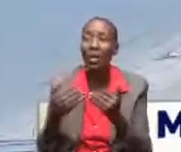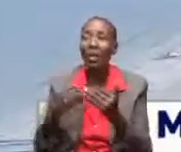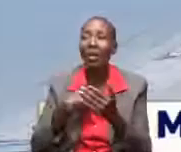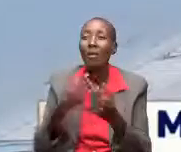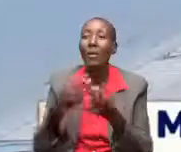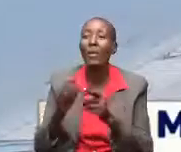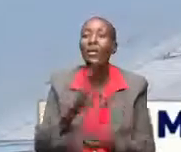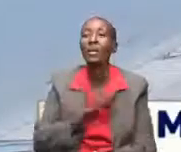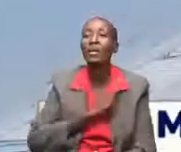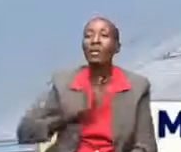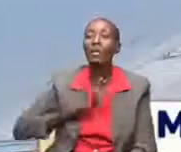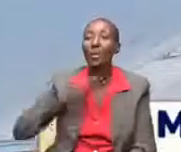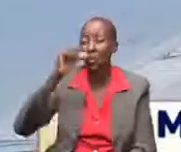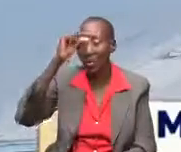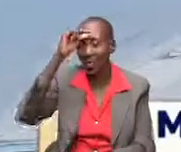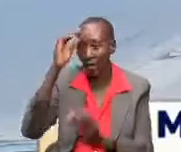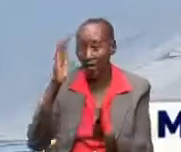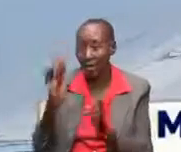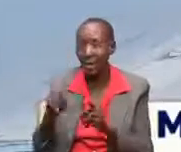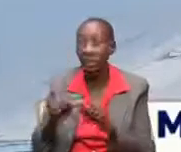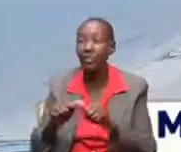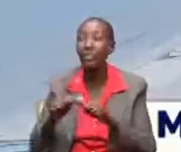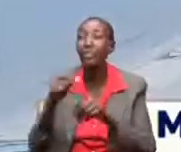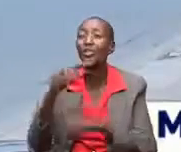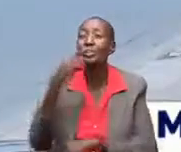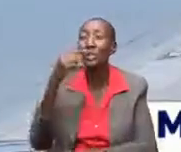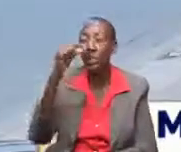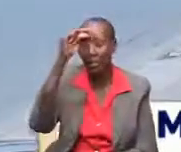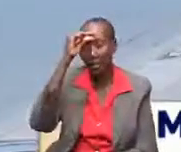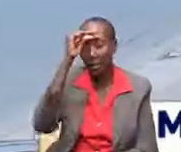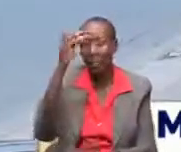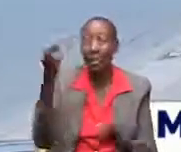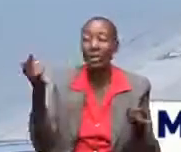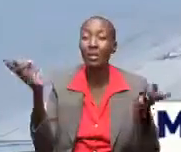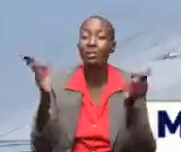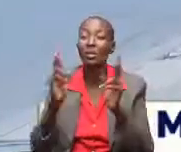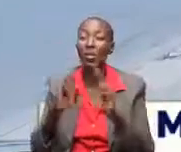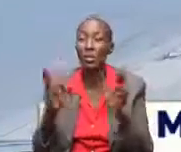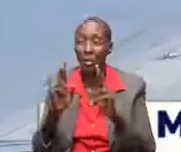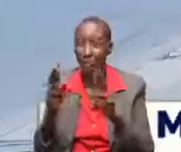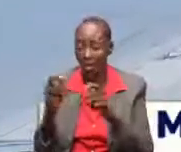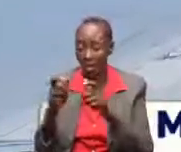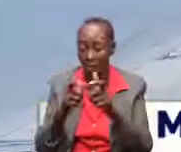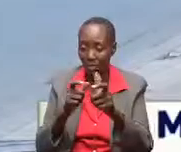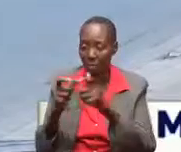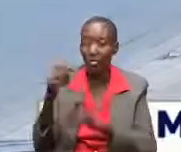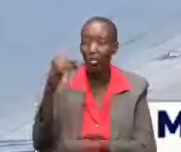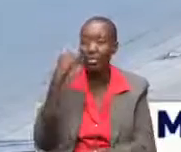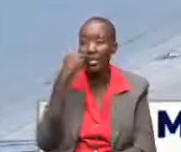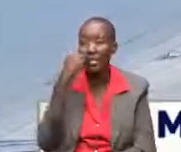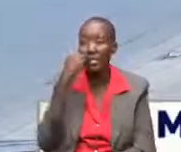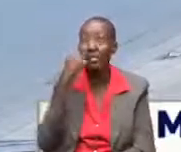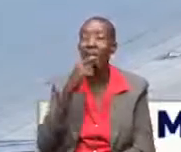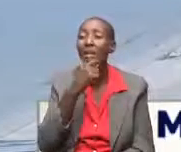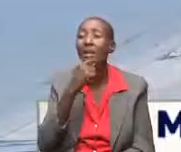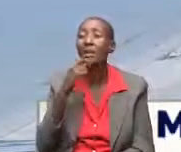magavana Wycliff Oparanya ameshikilia kwamba serikali iko ngangari kukabiliana na majanga hayo. Paul Kirobi,